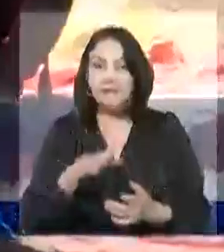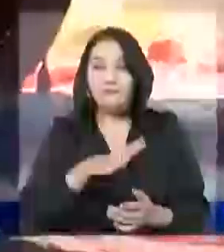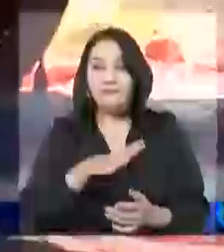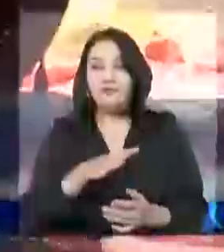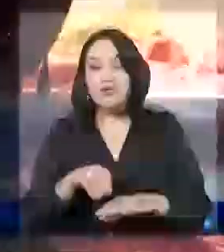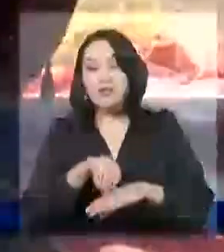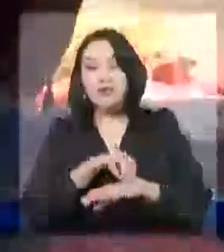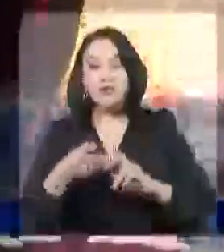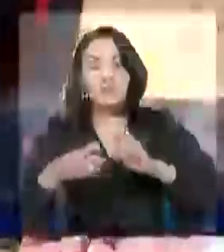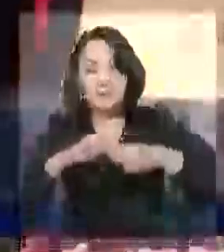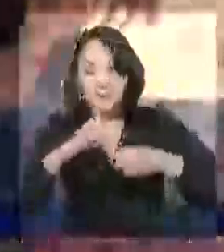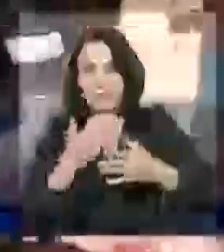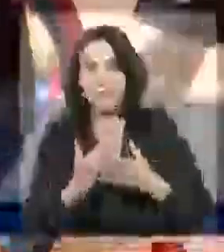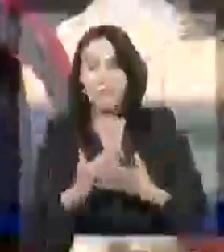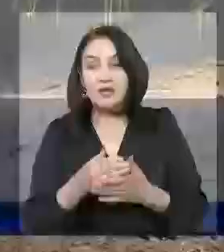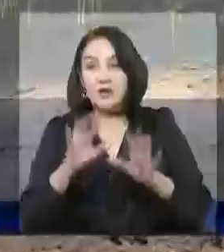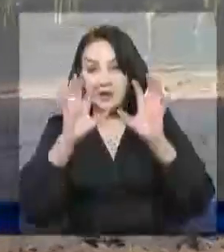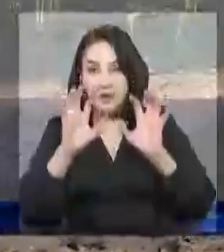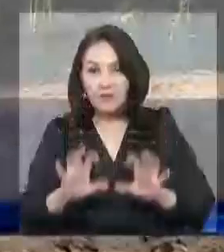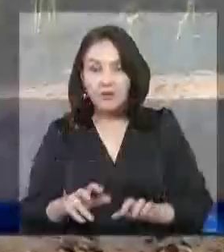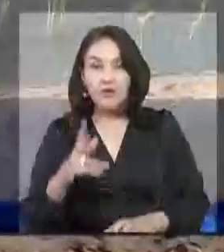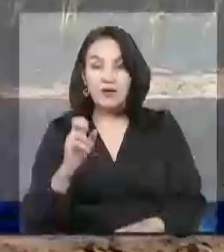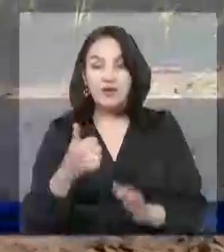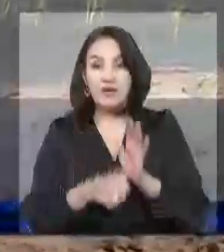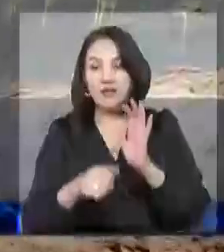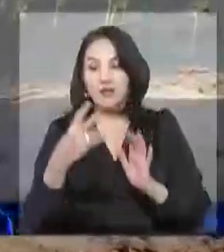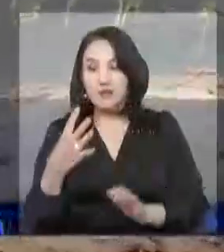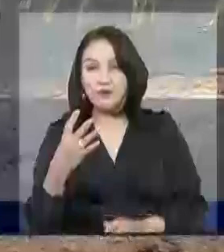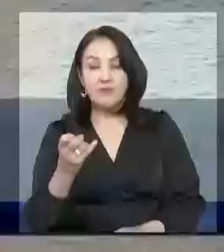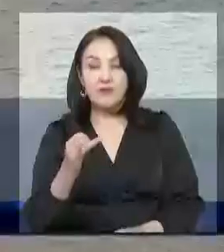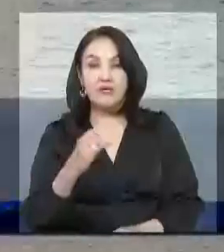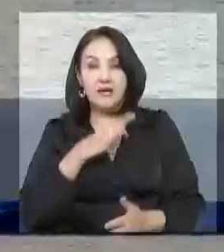жағдайда әкімшілік құқық бұзушылық туралы кодекстің 364-ші бабы